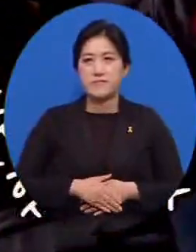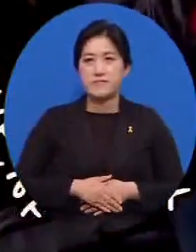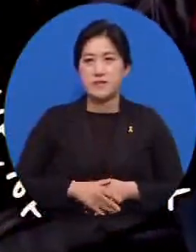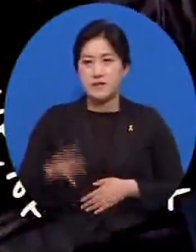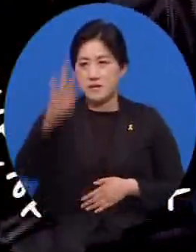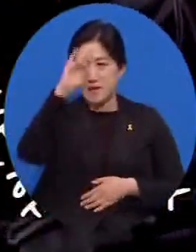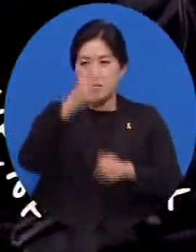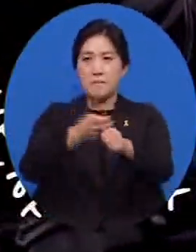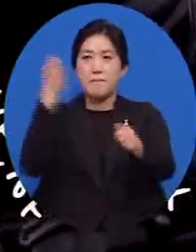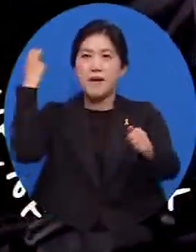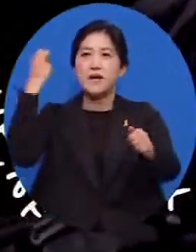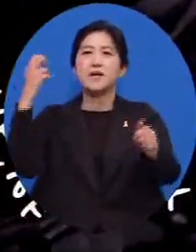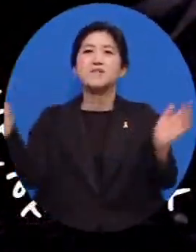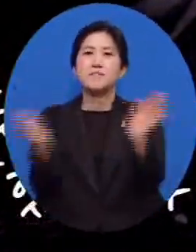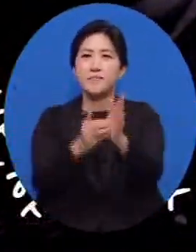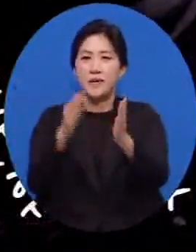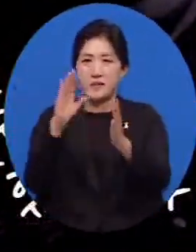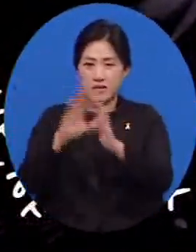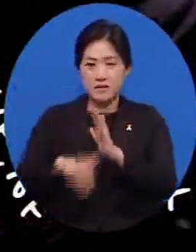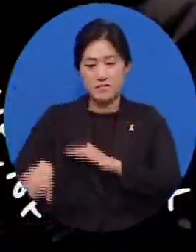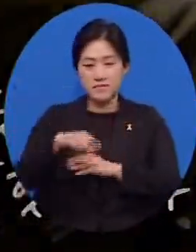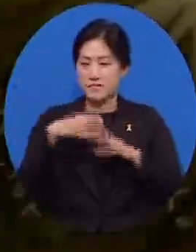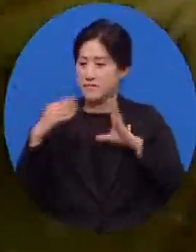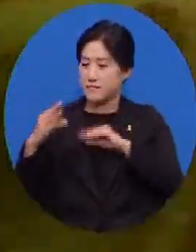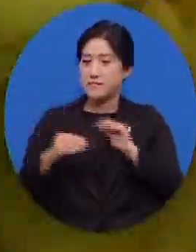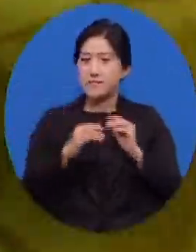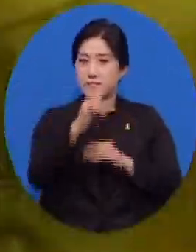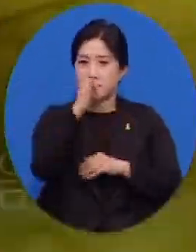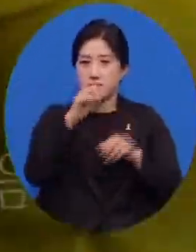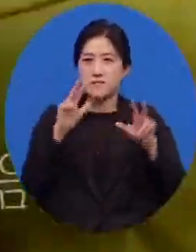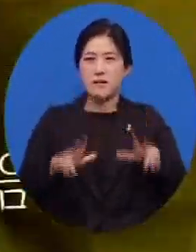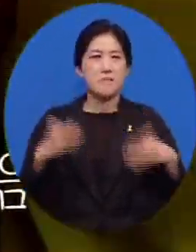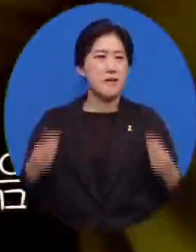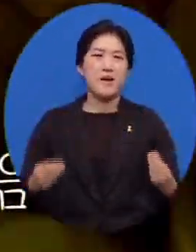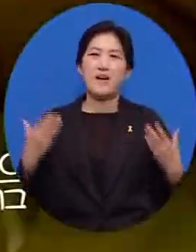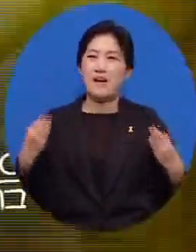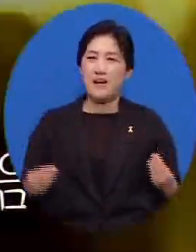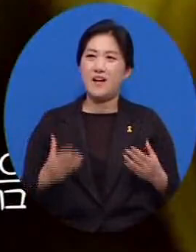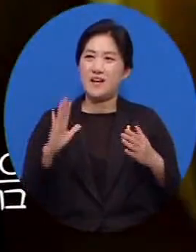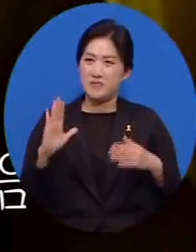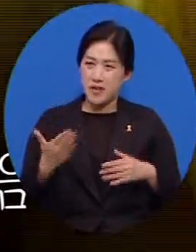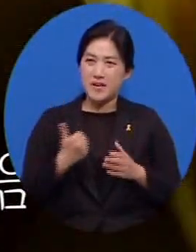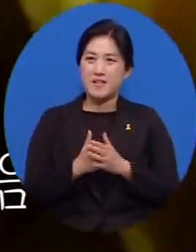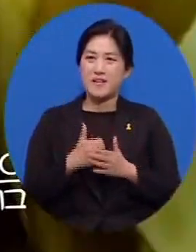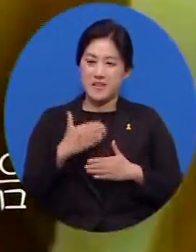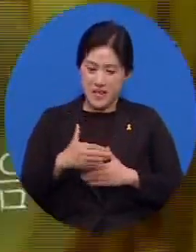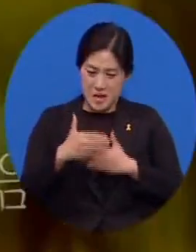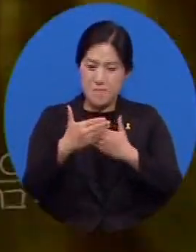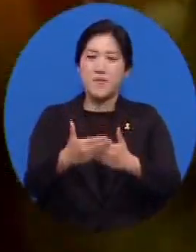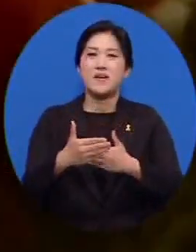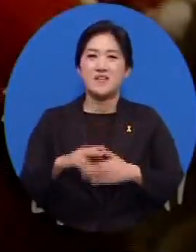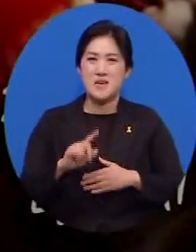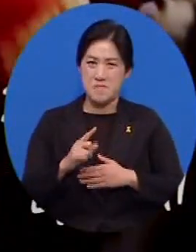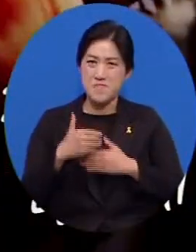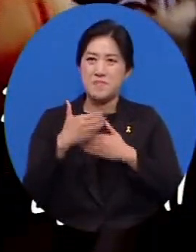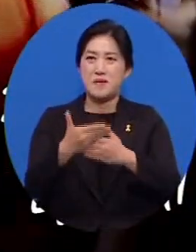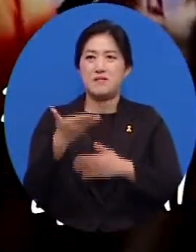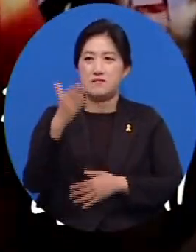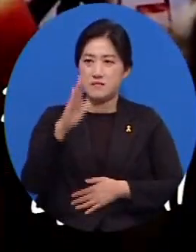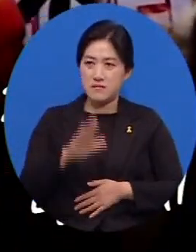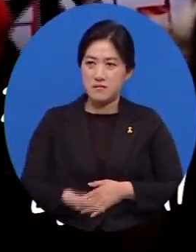박근혜가 탄핵됐을 때 우리끼리 말했잖아. 이제 됐다. 이제부터가 한 걸음이다.